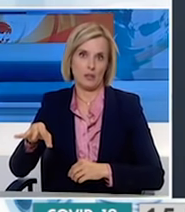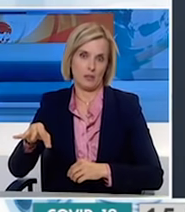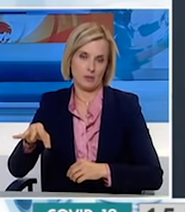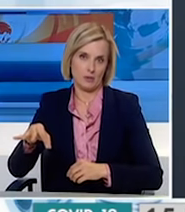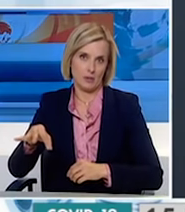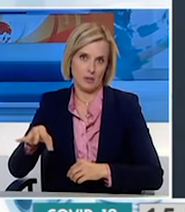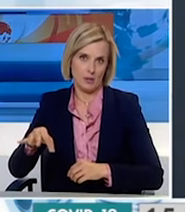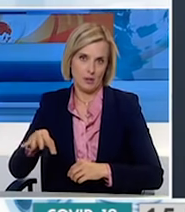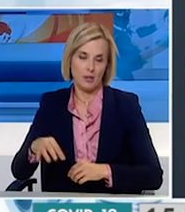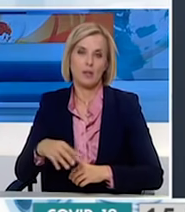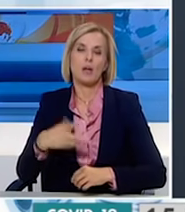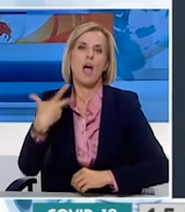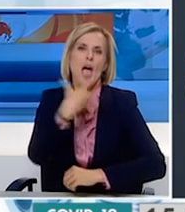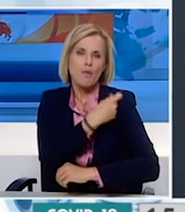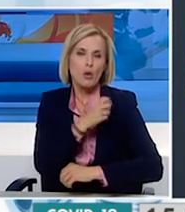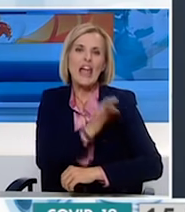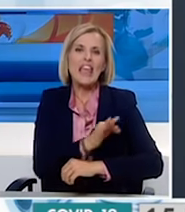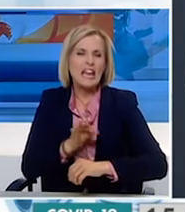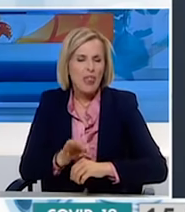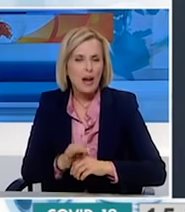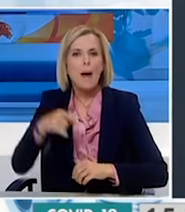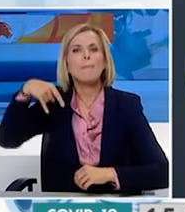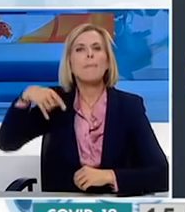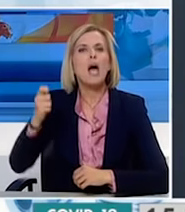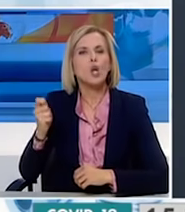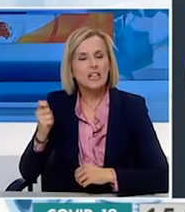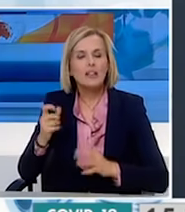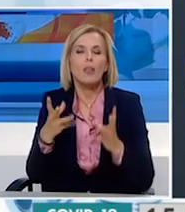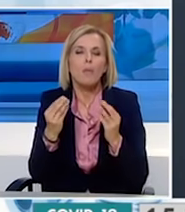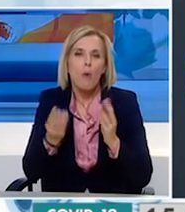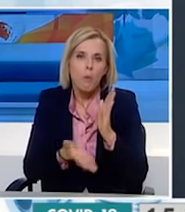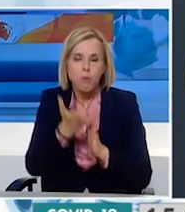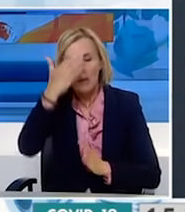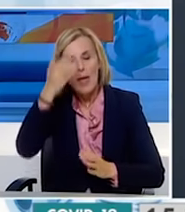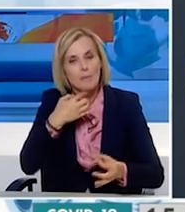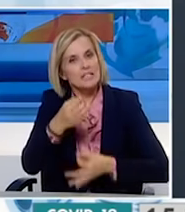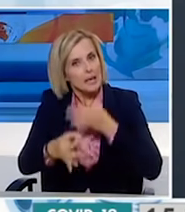εμβόλια της Σιλαράς, Ερυθράς, Παροτίτιδας, κάτι για το οποίο έχουμε τοποθετηθεί και σαν Επιτροπή.